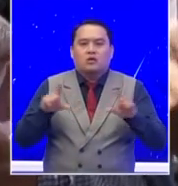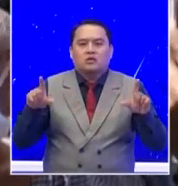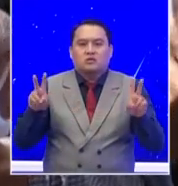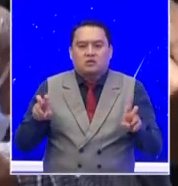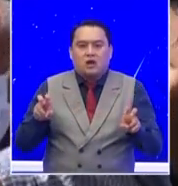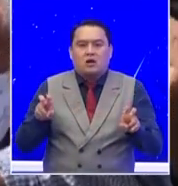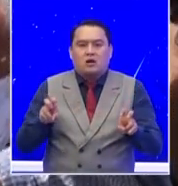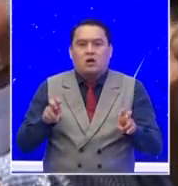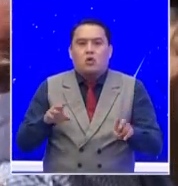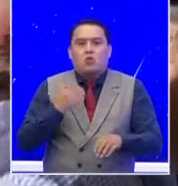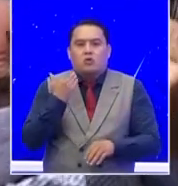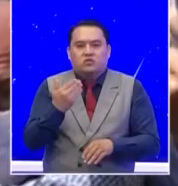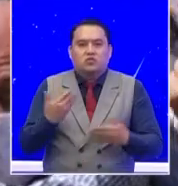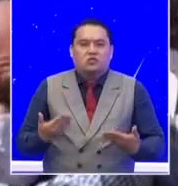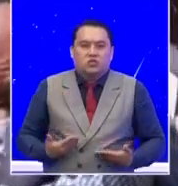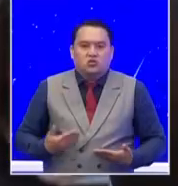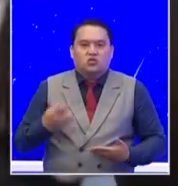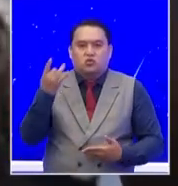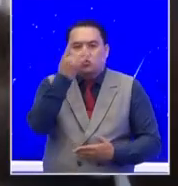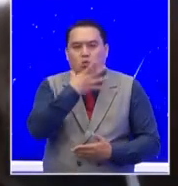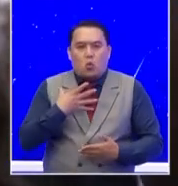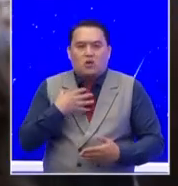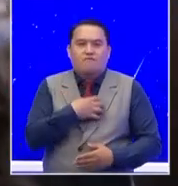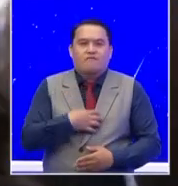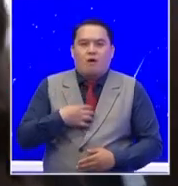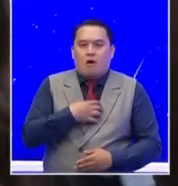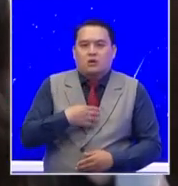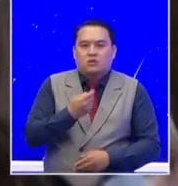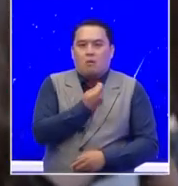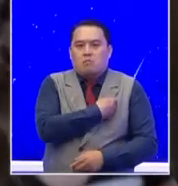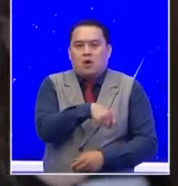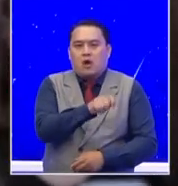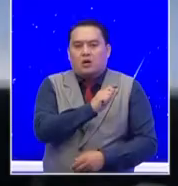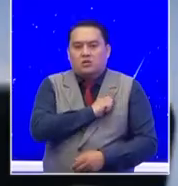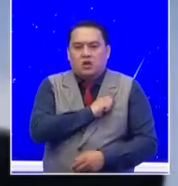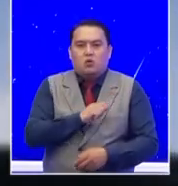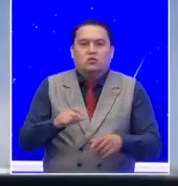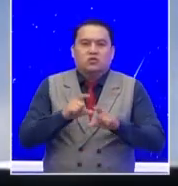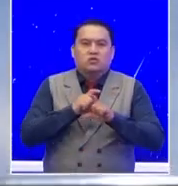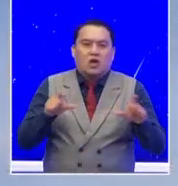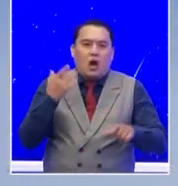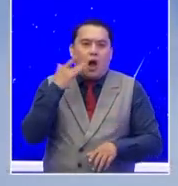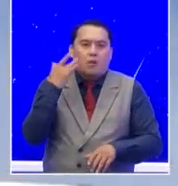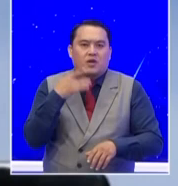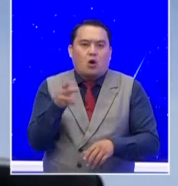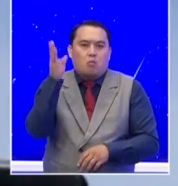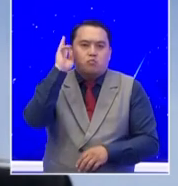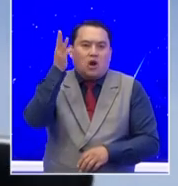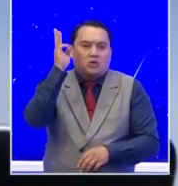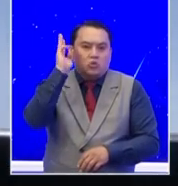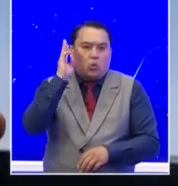расизм убивает жизни черных важны в мадриде манифестанты подошли к зданию американского посольства